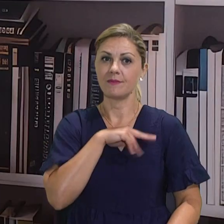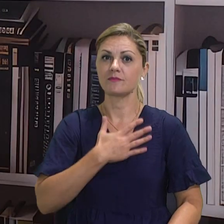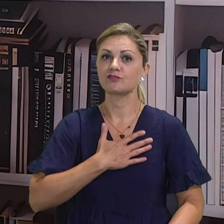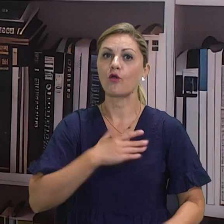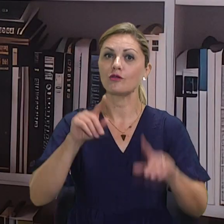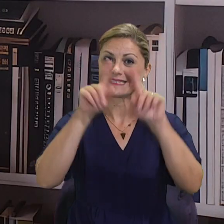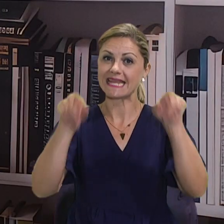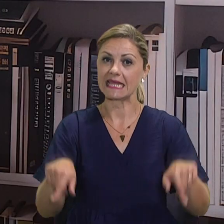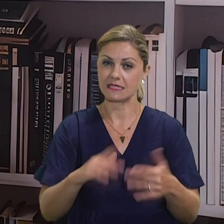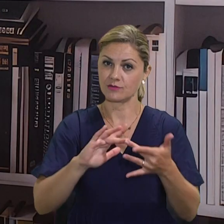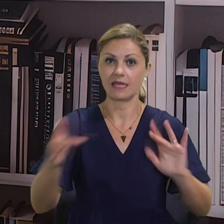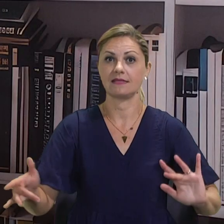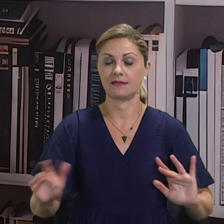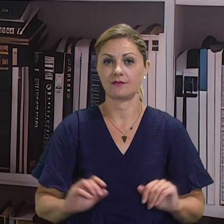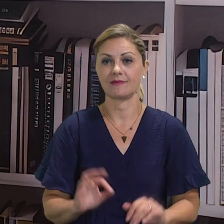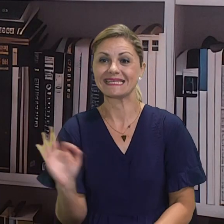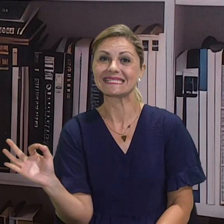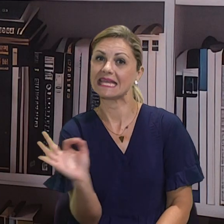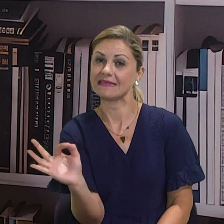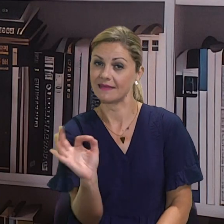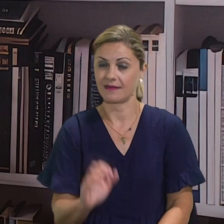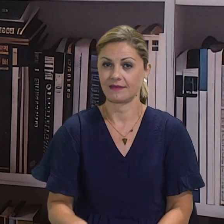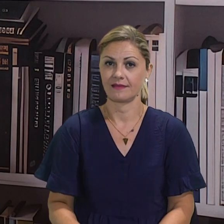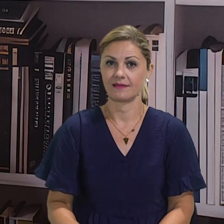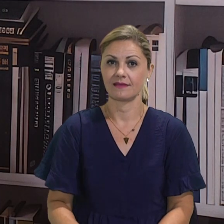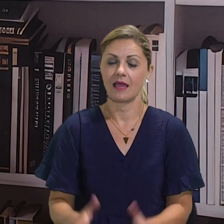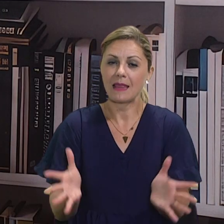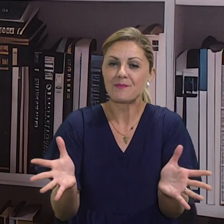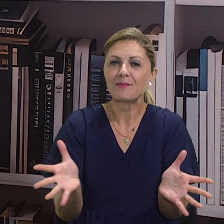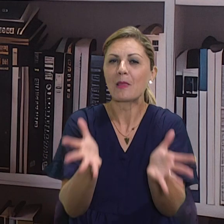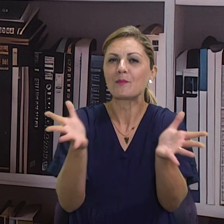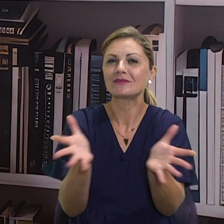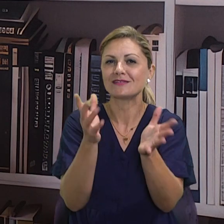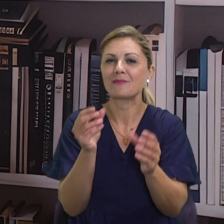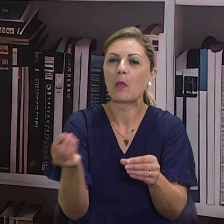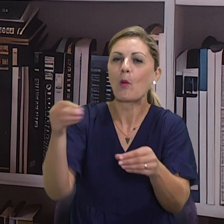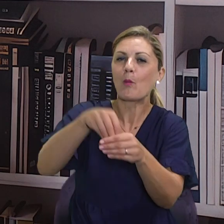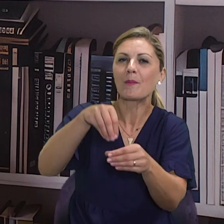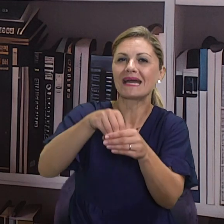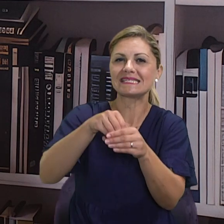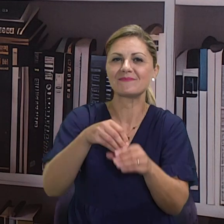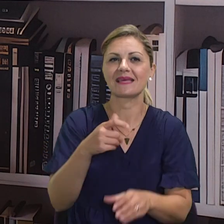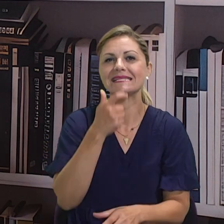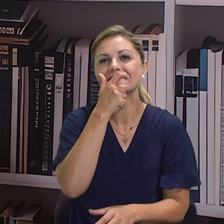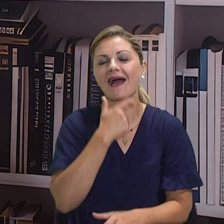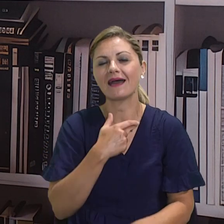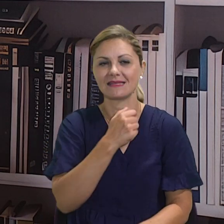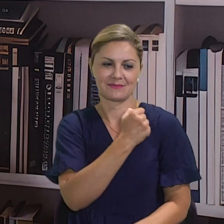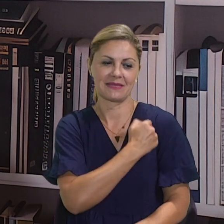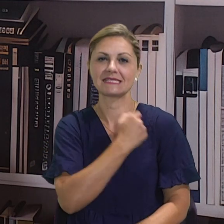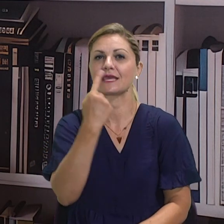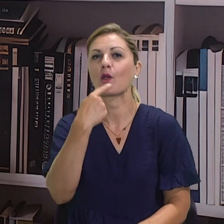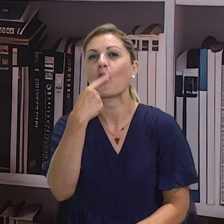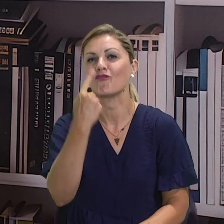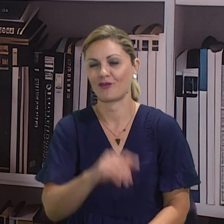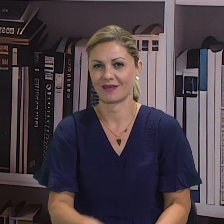svoju stranicu Satira Matira, onda je uvijek nastavim malo progurati u tim svojim humoreskama i u našu, ovaj naš splitski